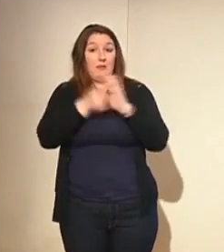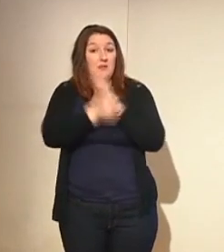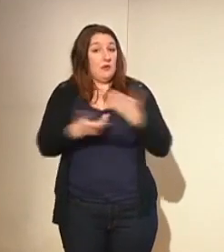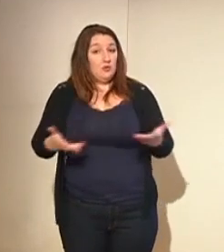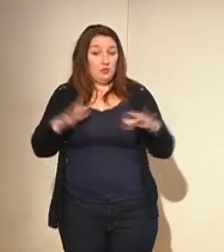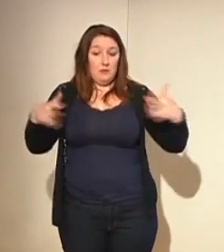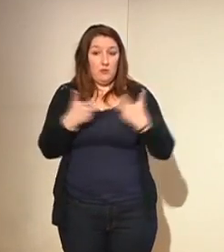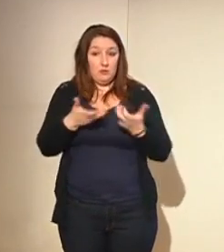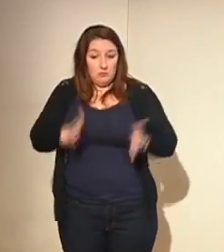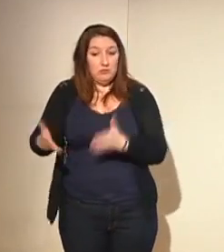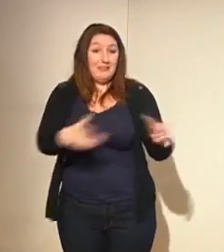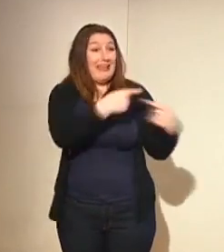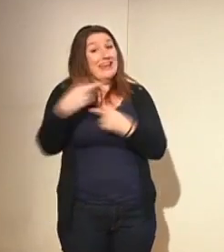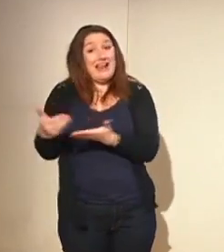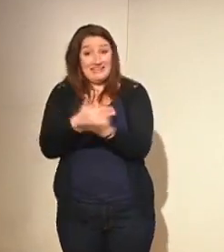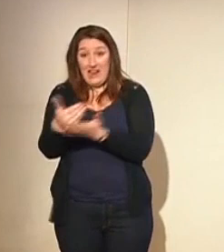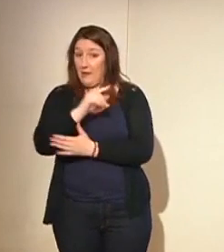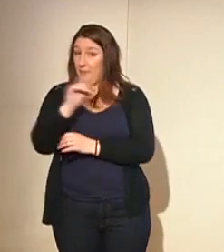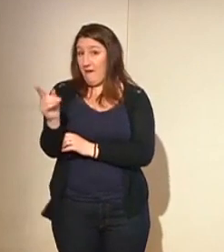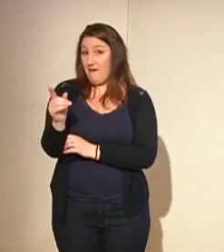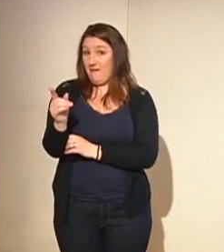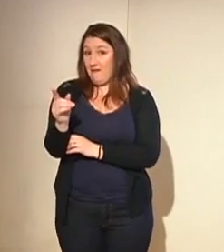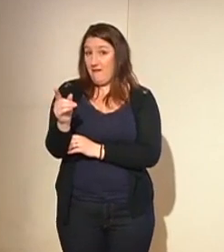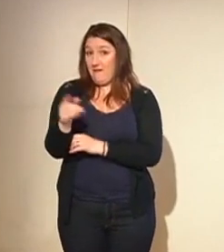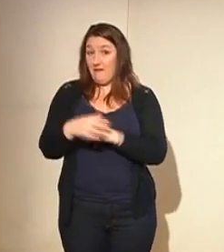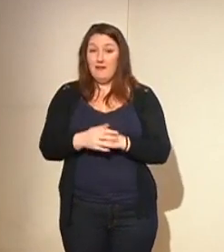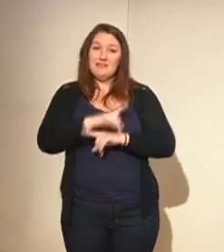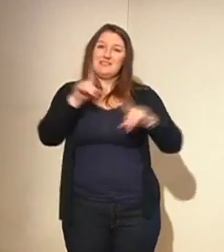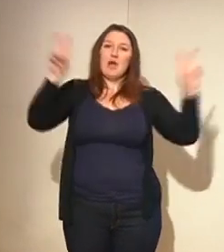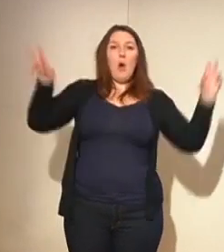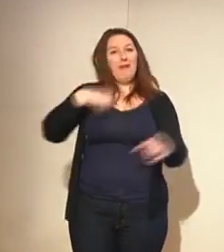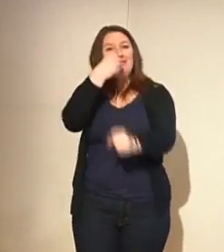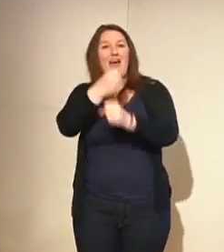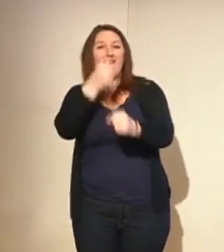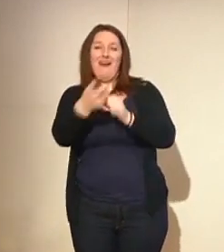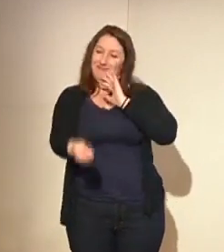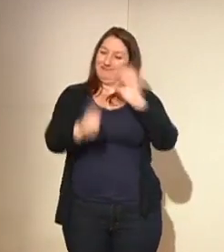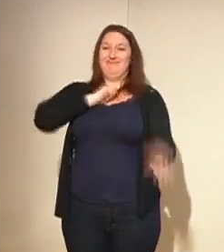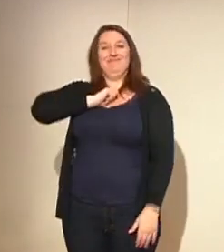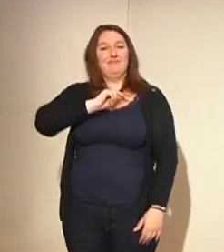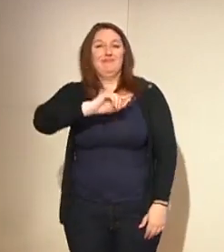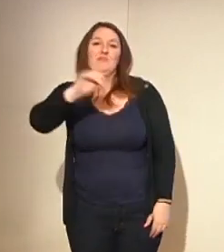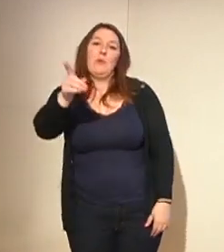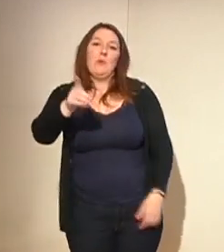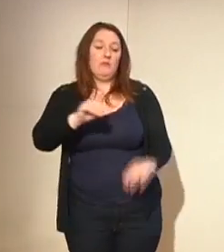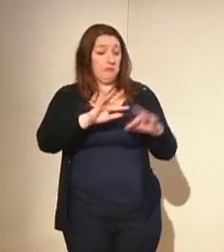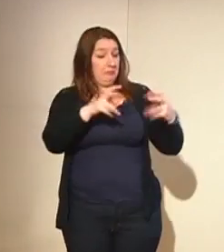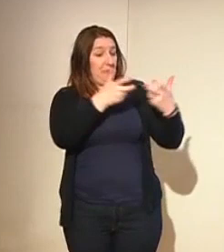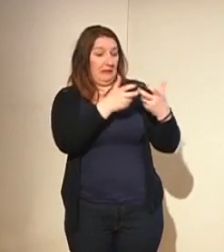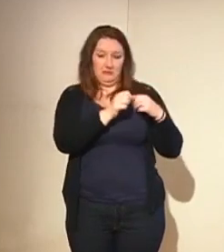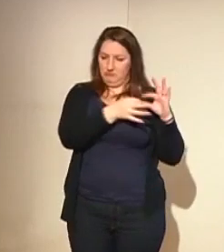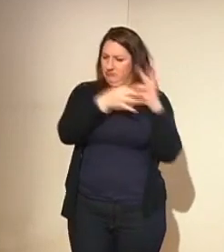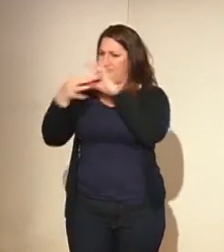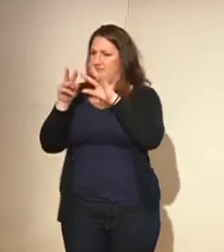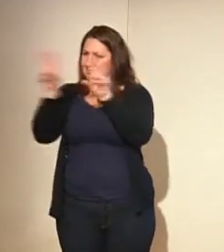ne sont pas un salaire ne recompense pas un travail leur montant ne dépend pas du diplôme ou de